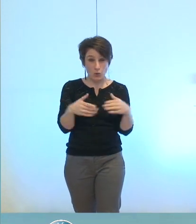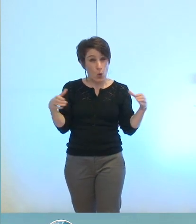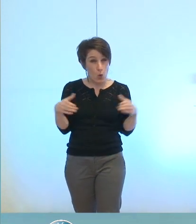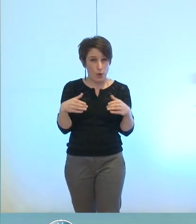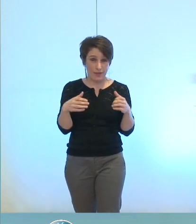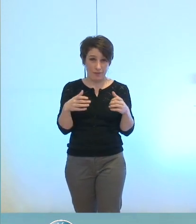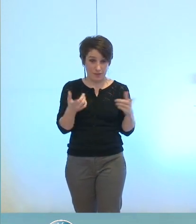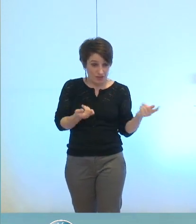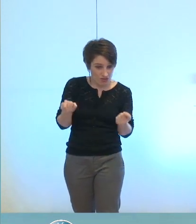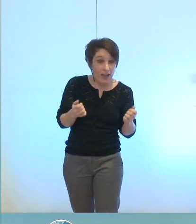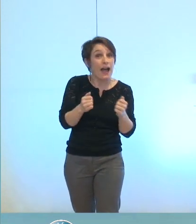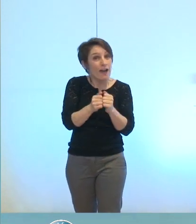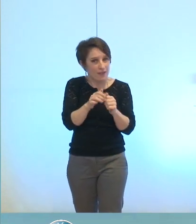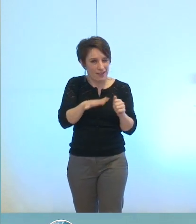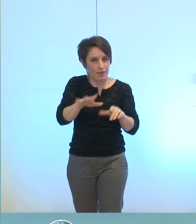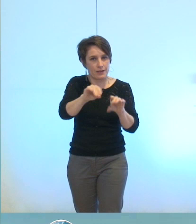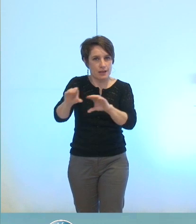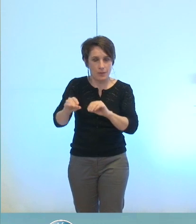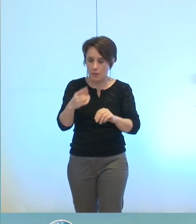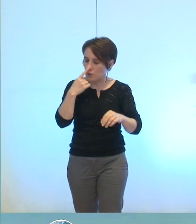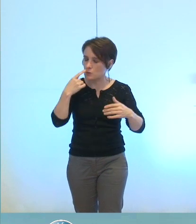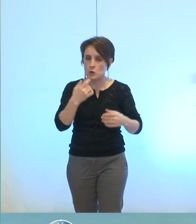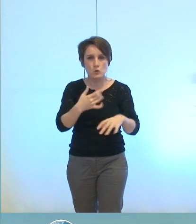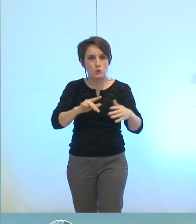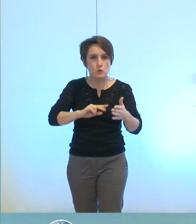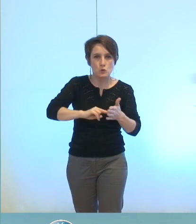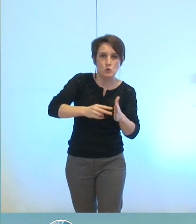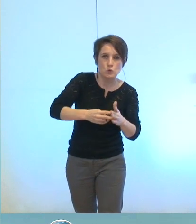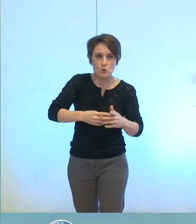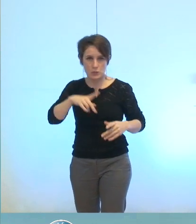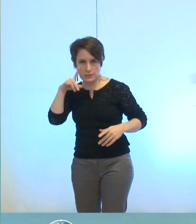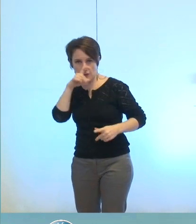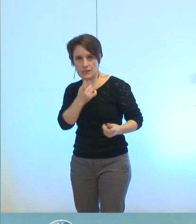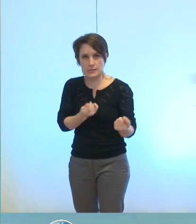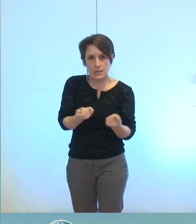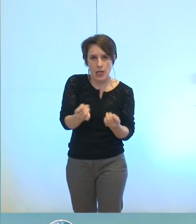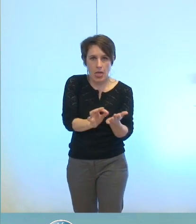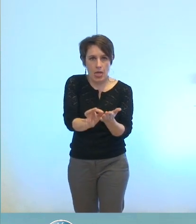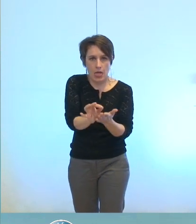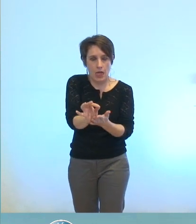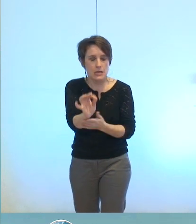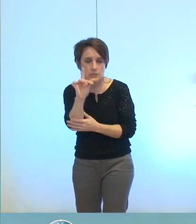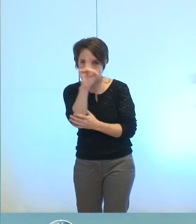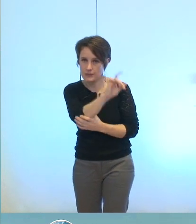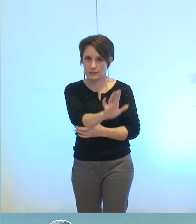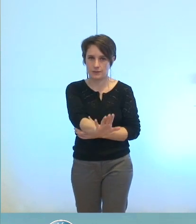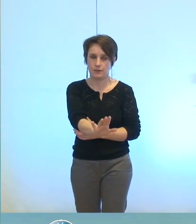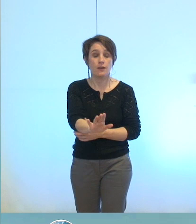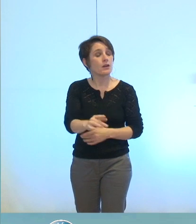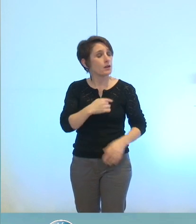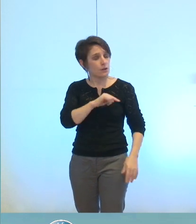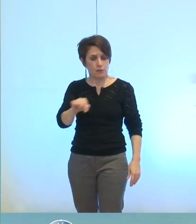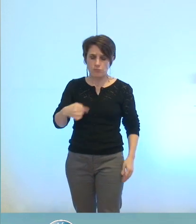particulièrement tendu et difficile nous l'avons déjà dit nous avons la